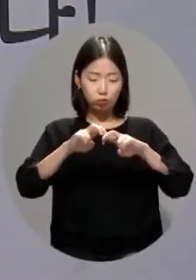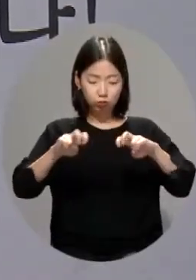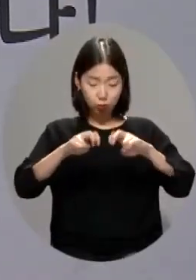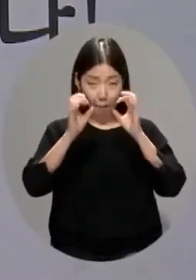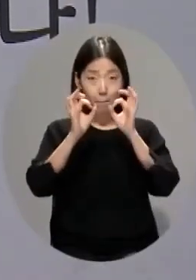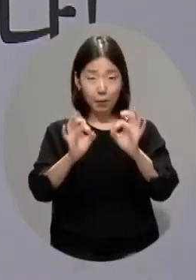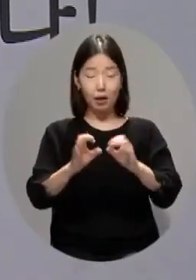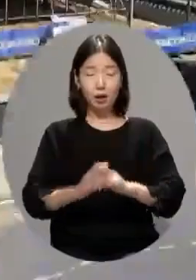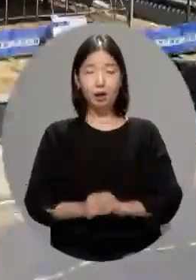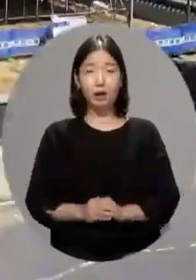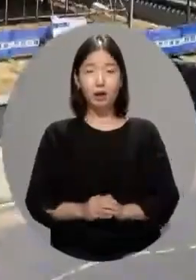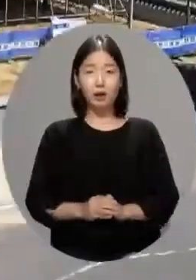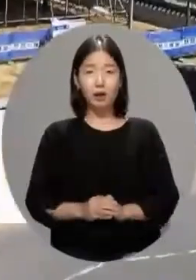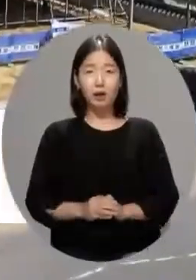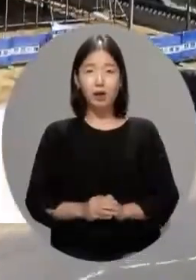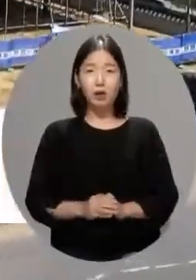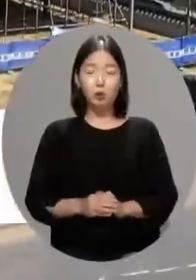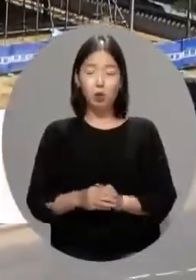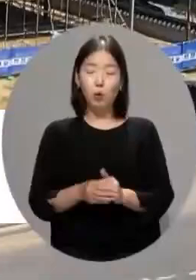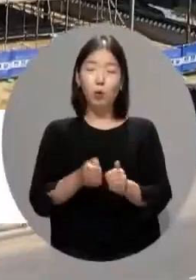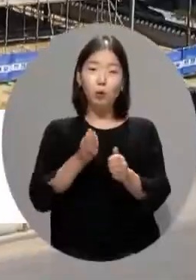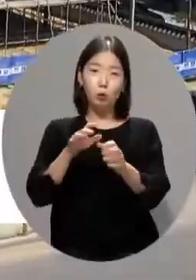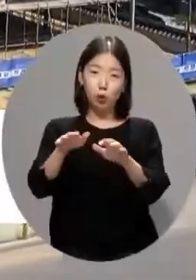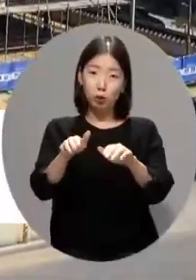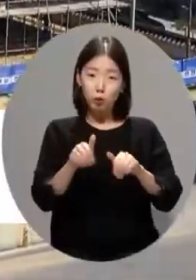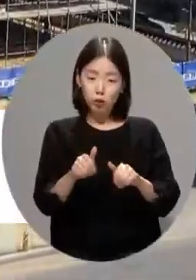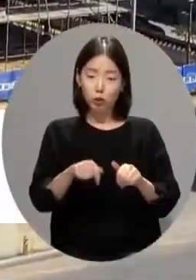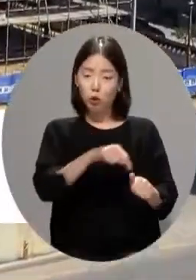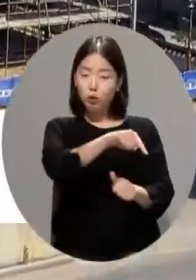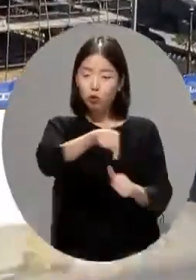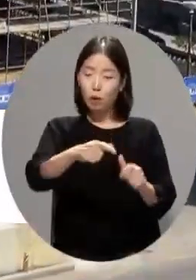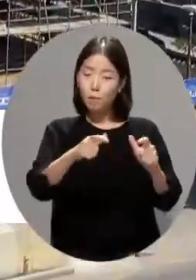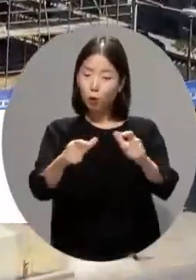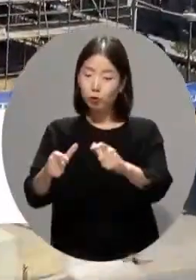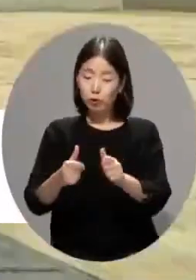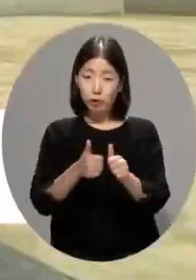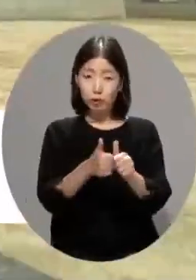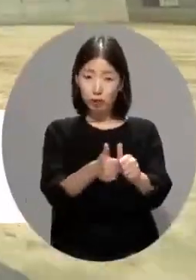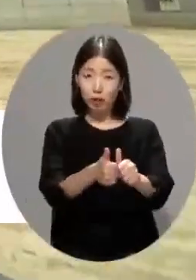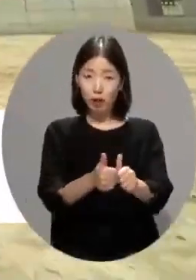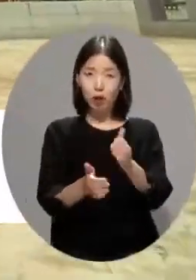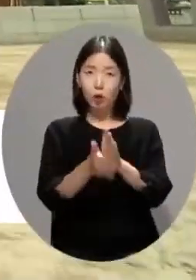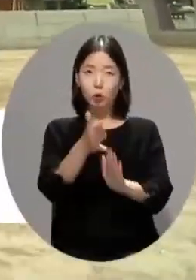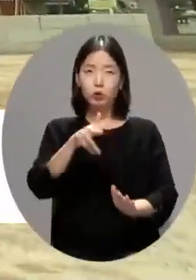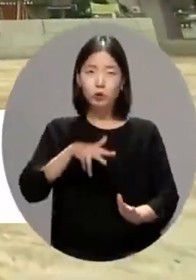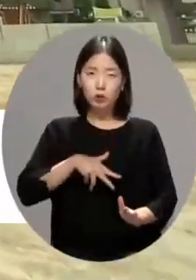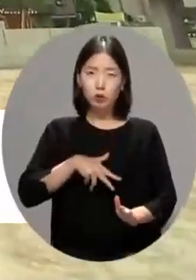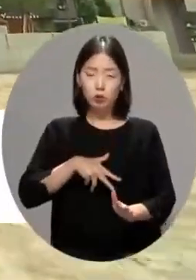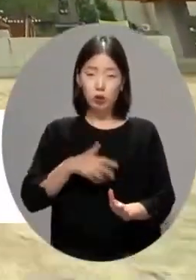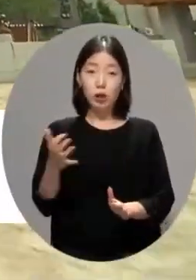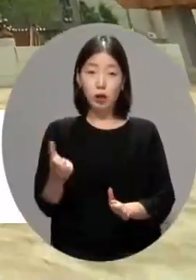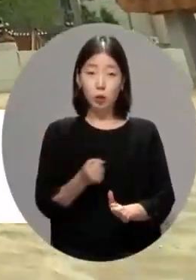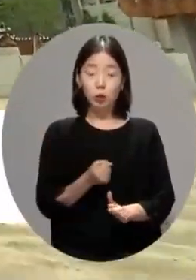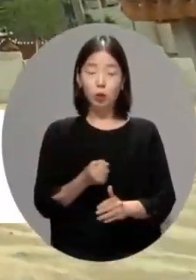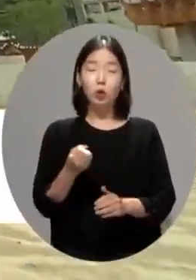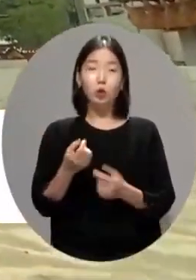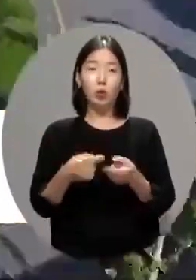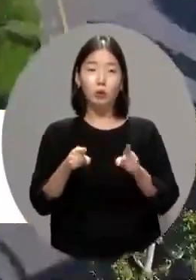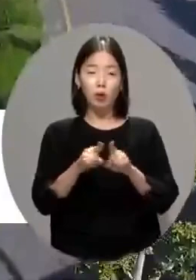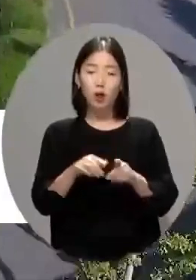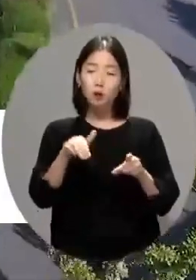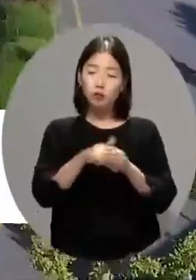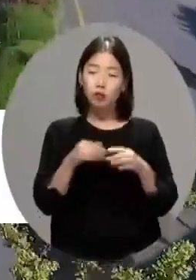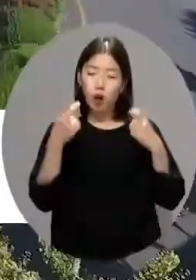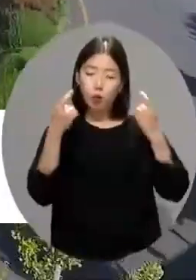들여다보기로 했습니다. 용역을 통해 업종과 권역 범위를 따져 도시 정체성을 유지하면서도